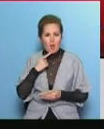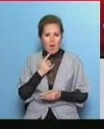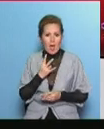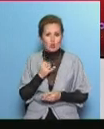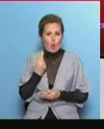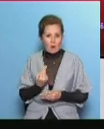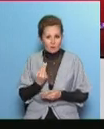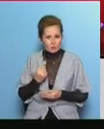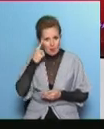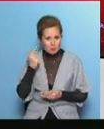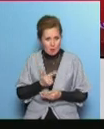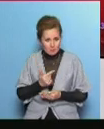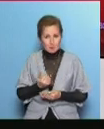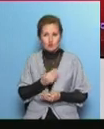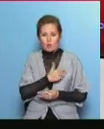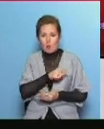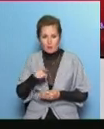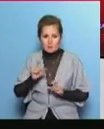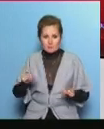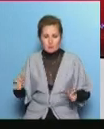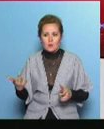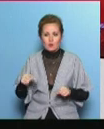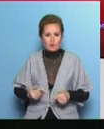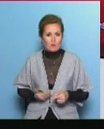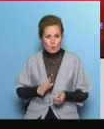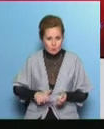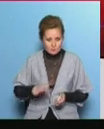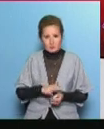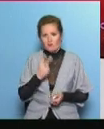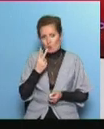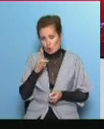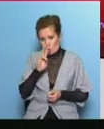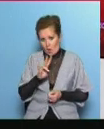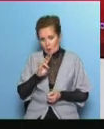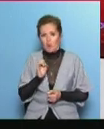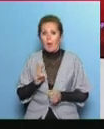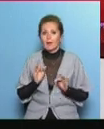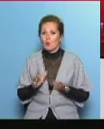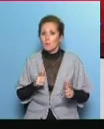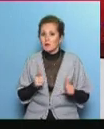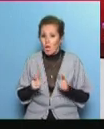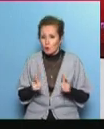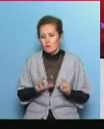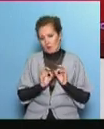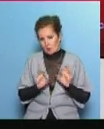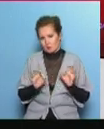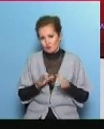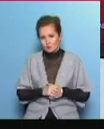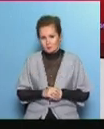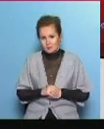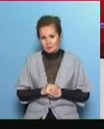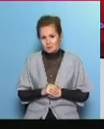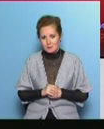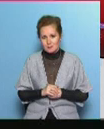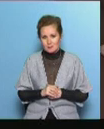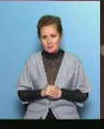о народах, которые проживают в России. Диктант намечен на 2 ноября. О том, как идет подготовка, расскажет Дмитрий Вороновнин.